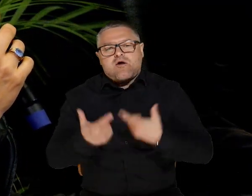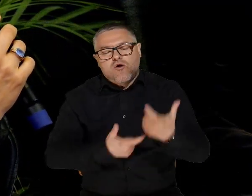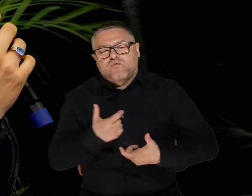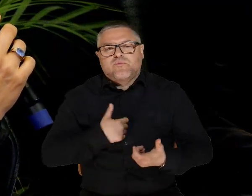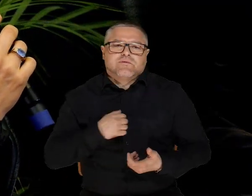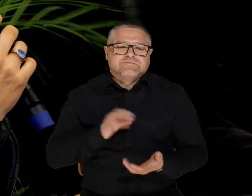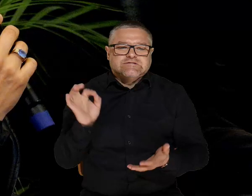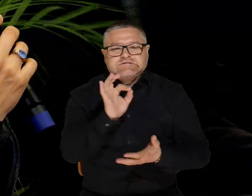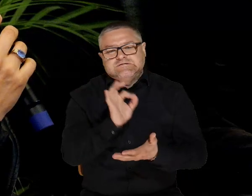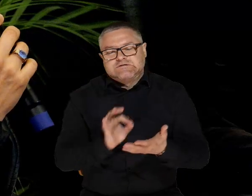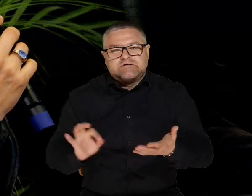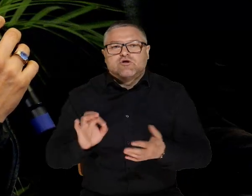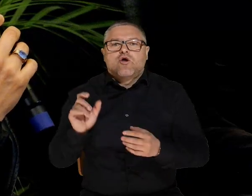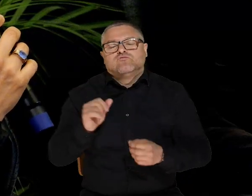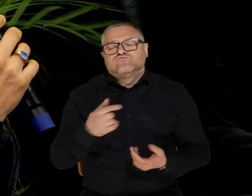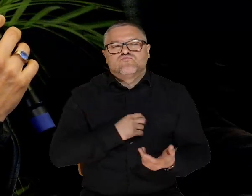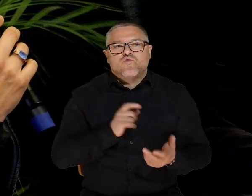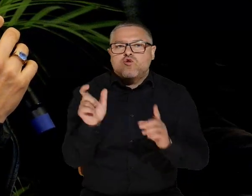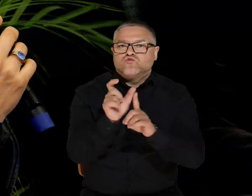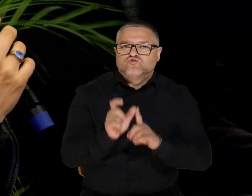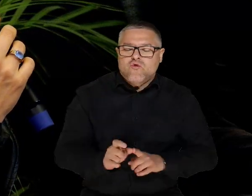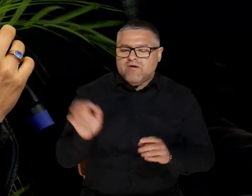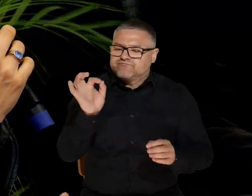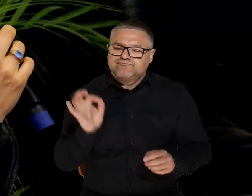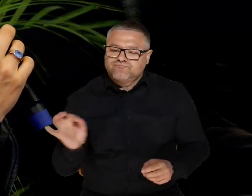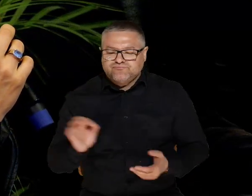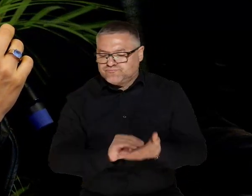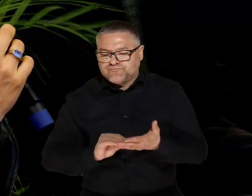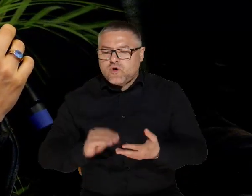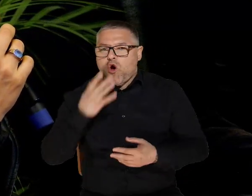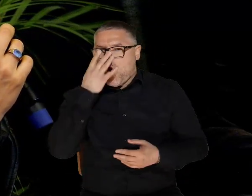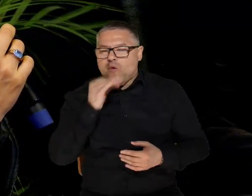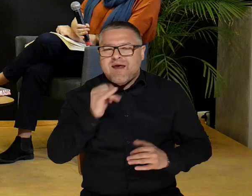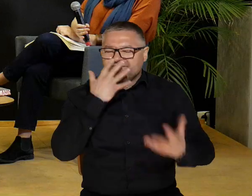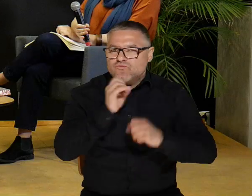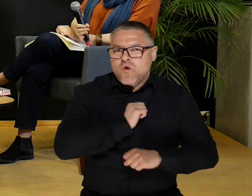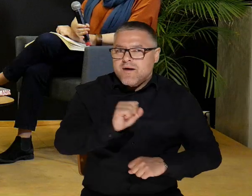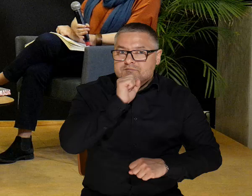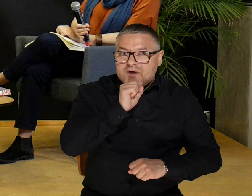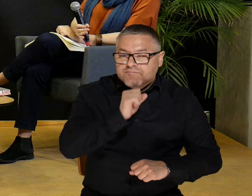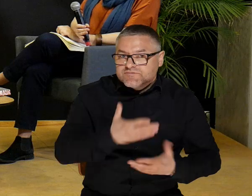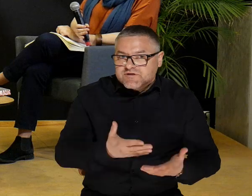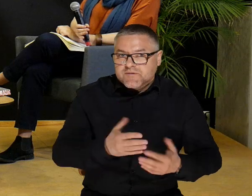szkicować za pomocą słów obraz tej mojej babci. To tak naprawdę zaczęło się od tego. Wiedziałam tylko tyle, że ona,